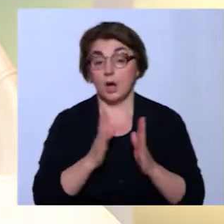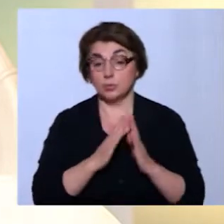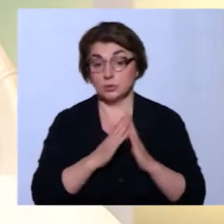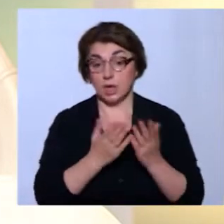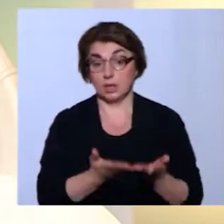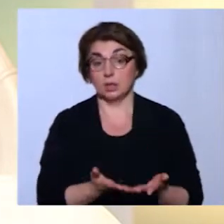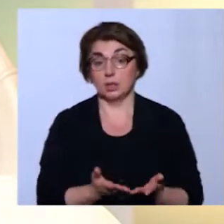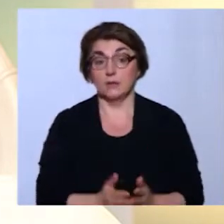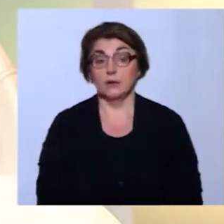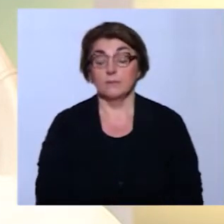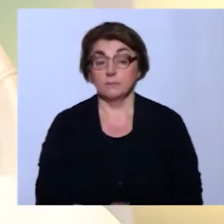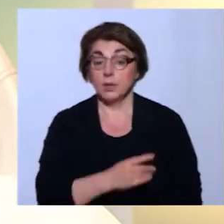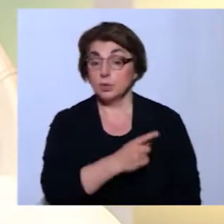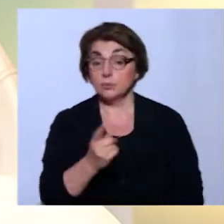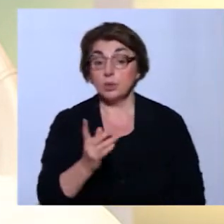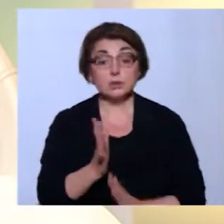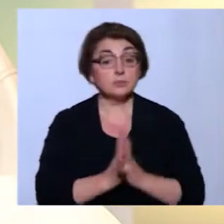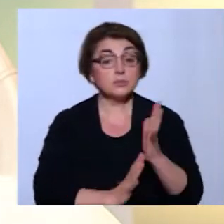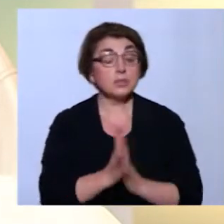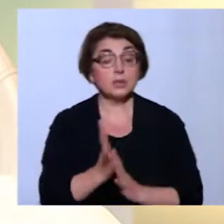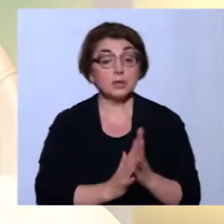თავშესაფარი. თქვენი მცენარისთვის